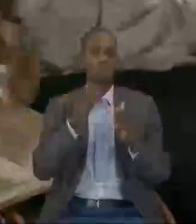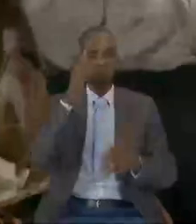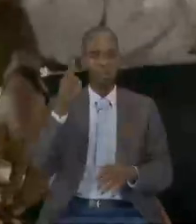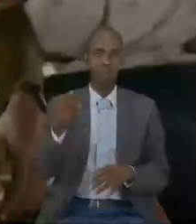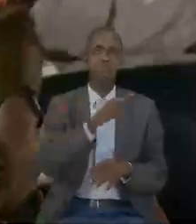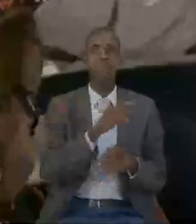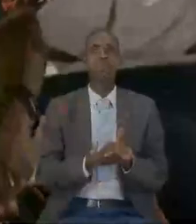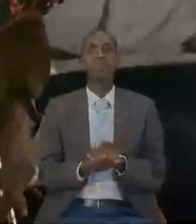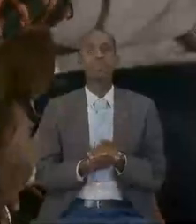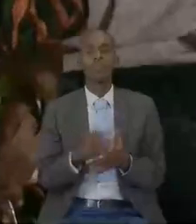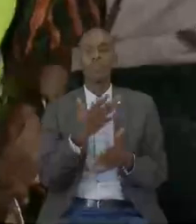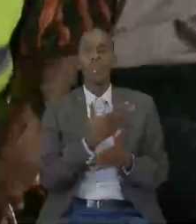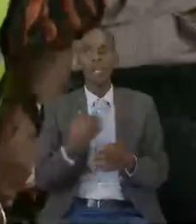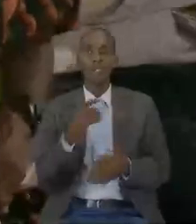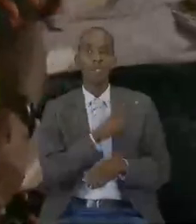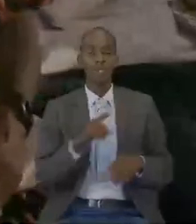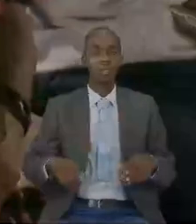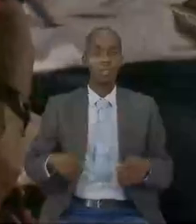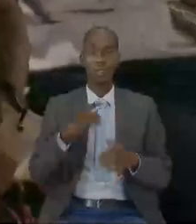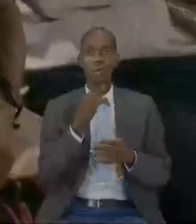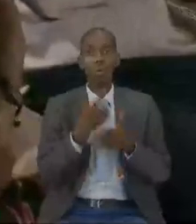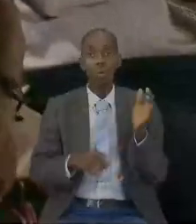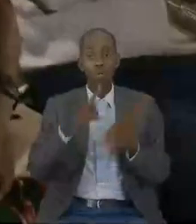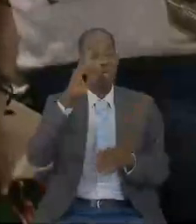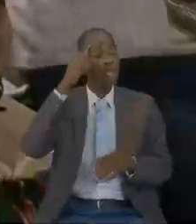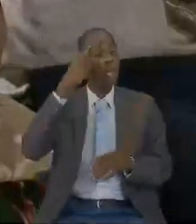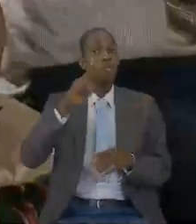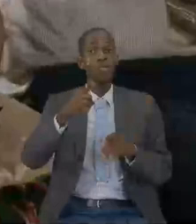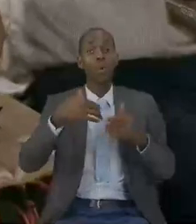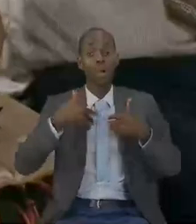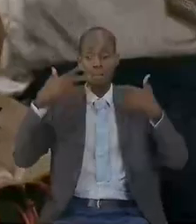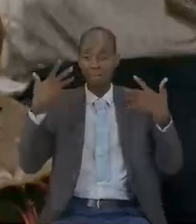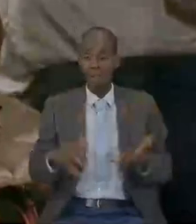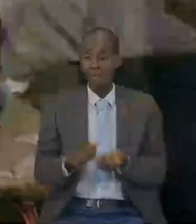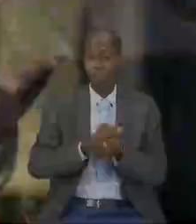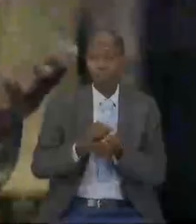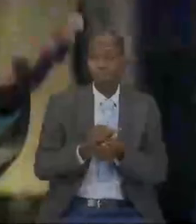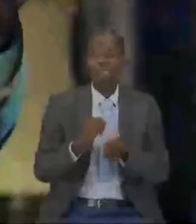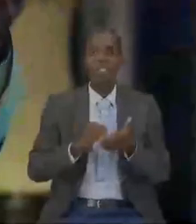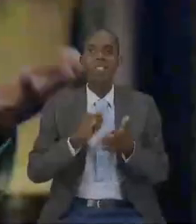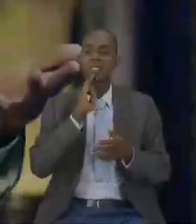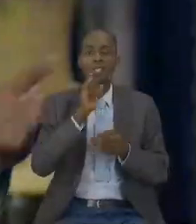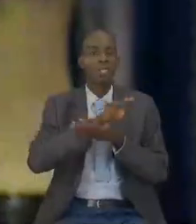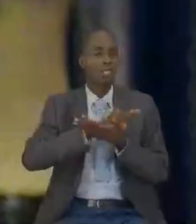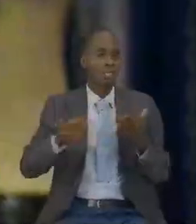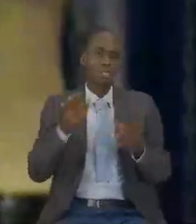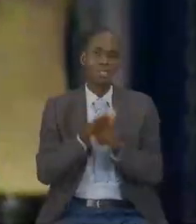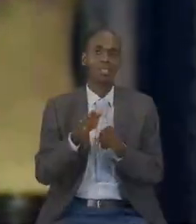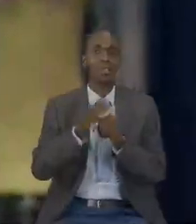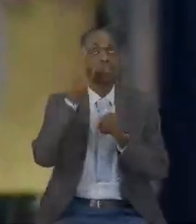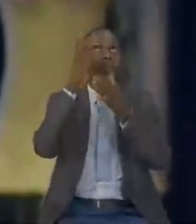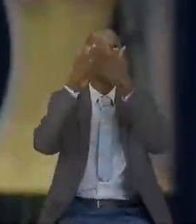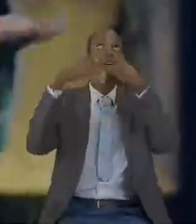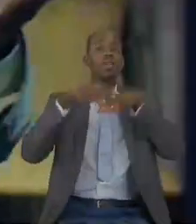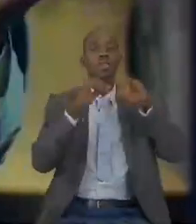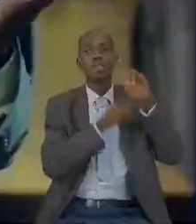Est-ce que tu es là? Et le Seigneur, ce que toi, tu pensais que tu as lavé, mais qui n'est pas assez propre